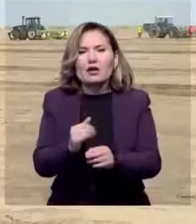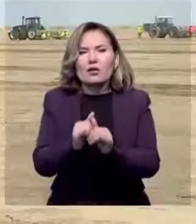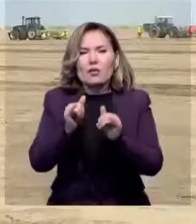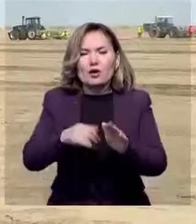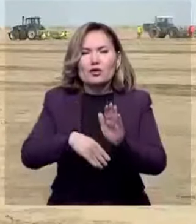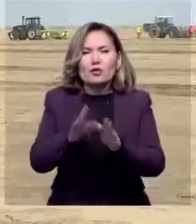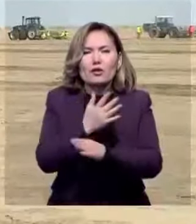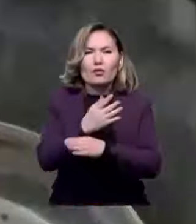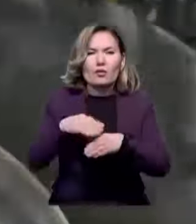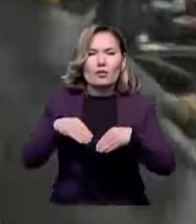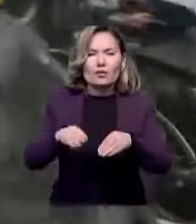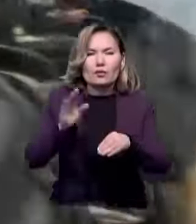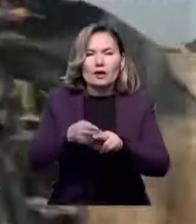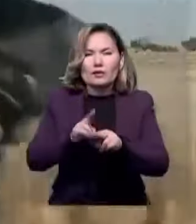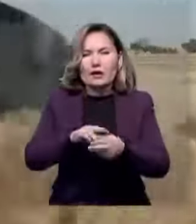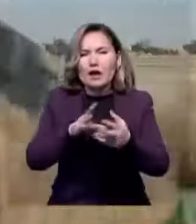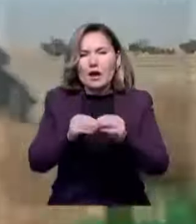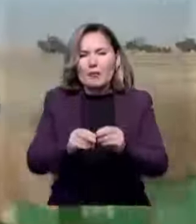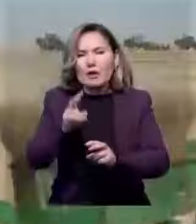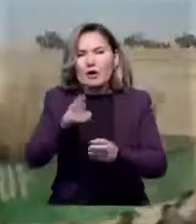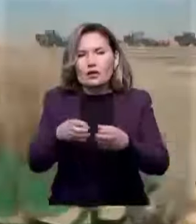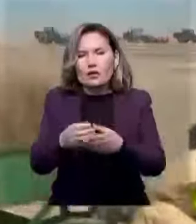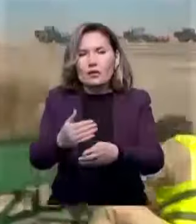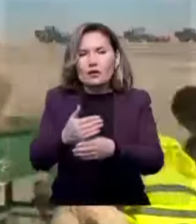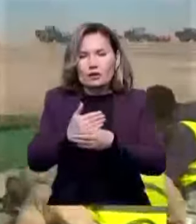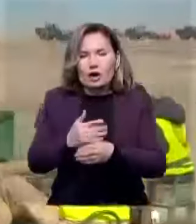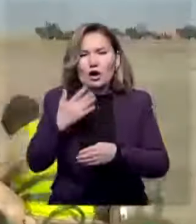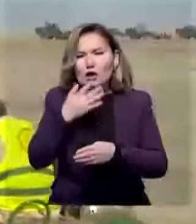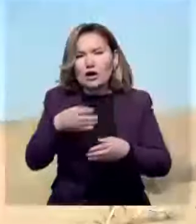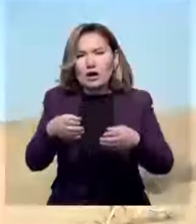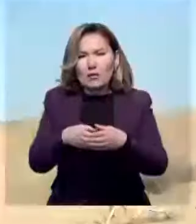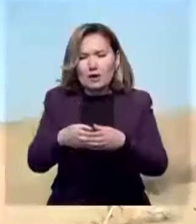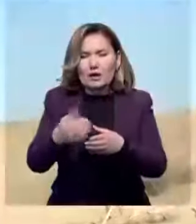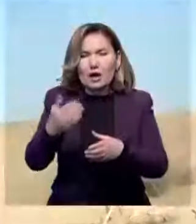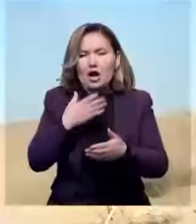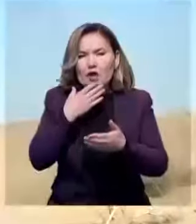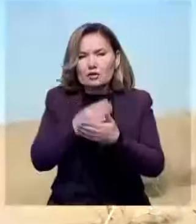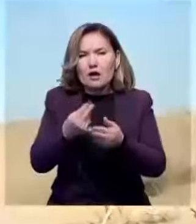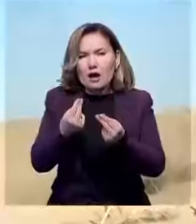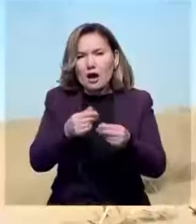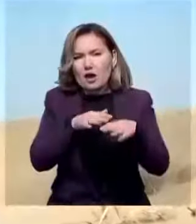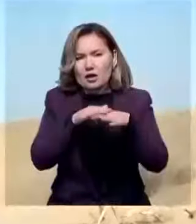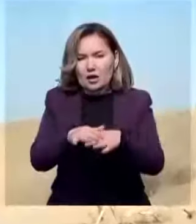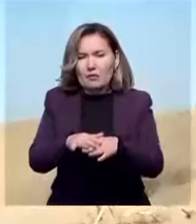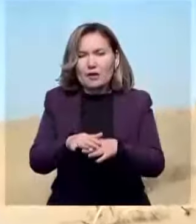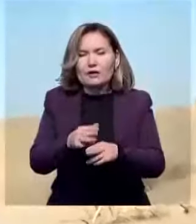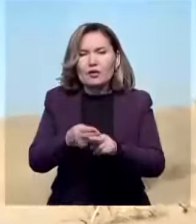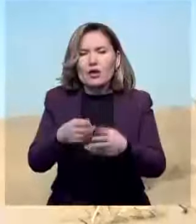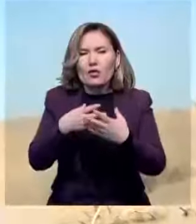миллион гектарға жеткізіледі. Қазмұнайгаз деген біздің осы ұлттық компания өзінің ақшасыменен